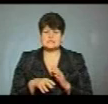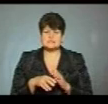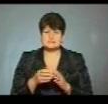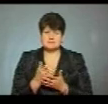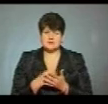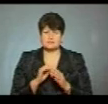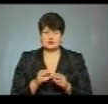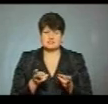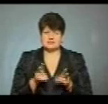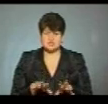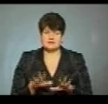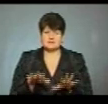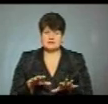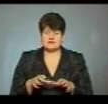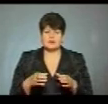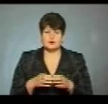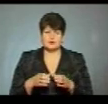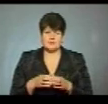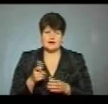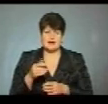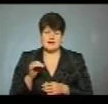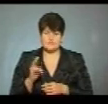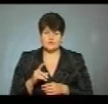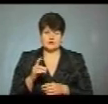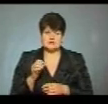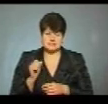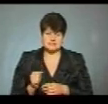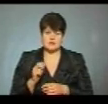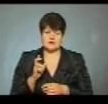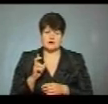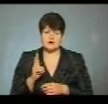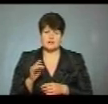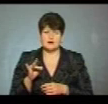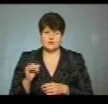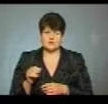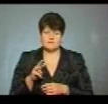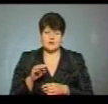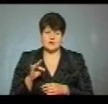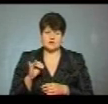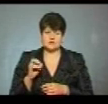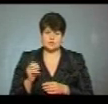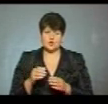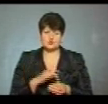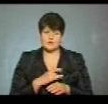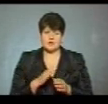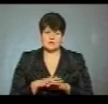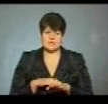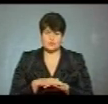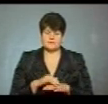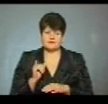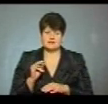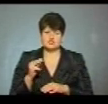місцевих громадах. Голосували за Володимир Гевко, Андрій Богданець, Іван Калаур і Людмила Марченко з фракції «Слуги народу»,